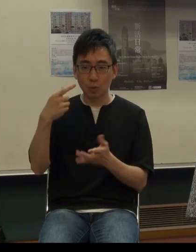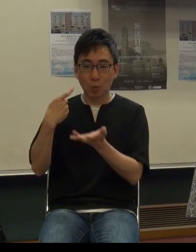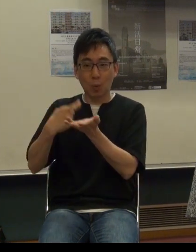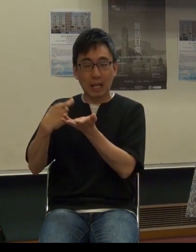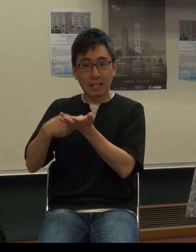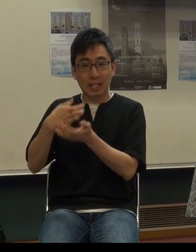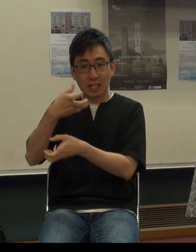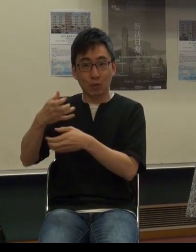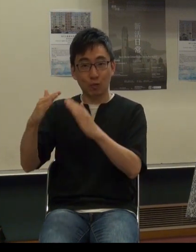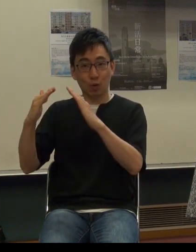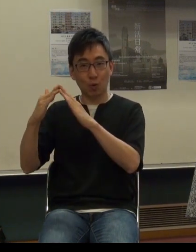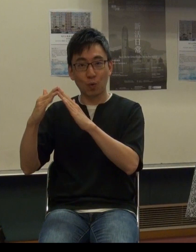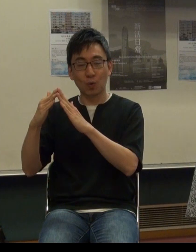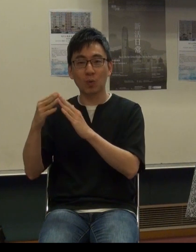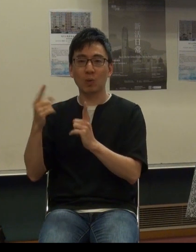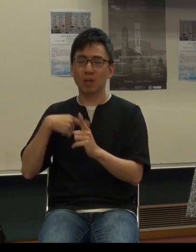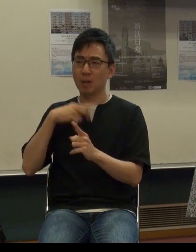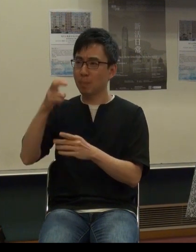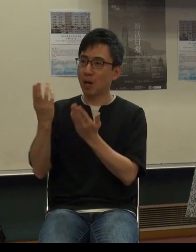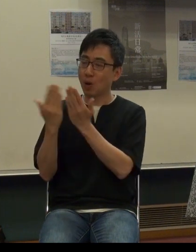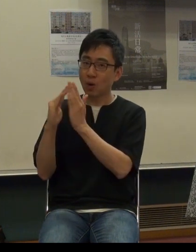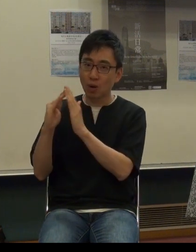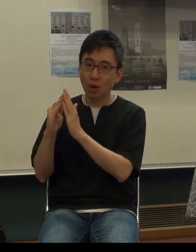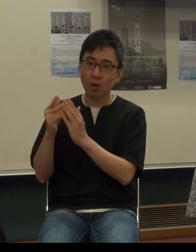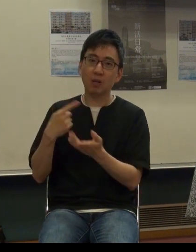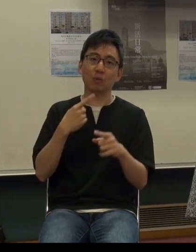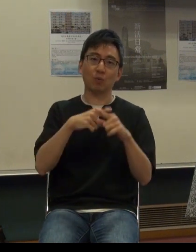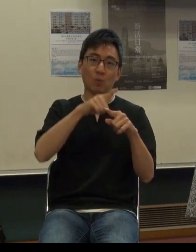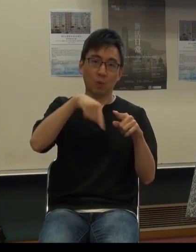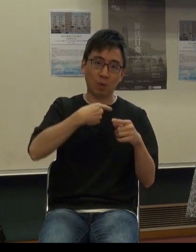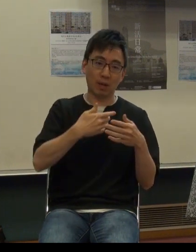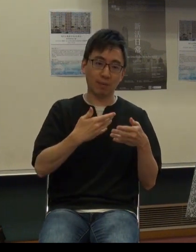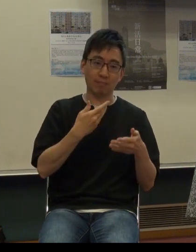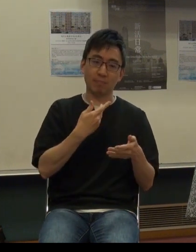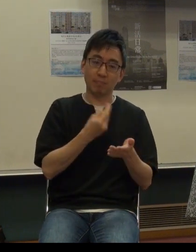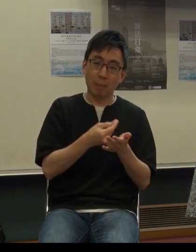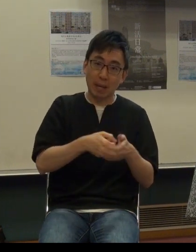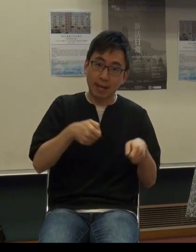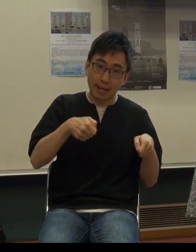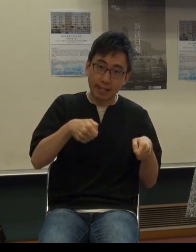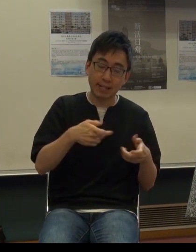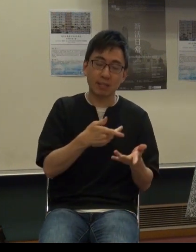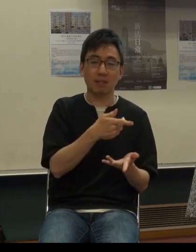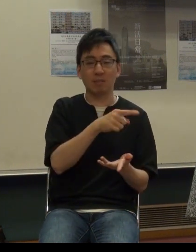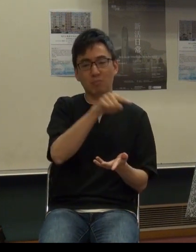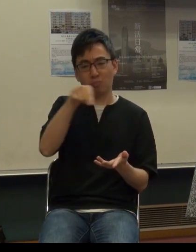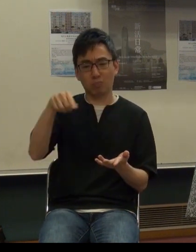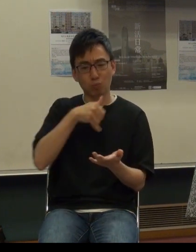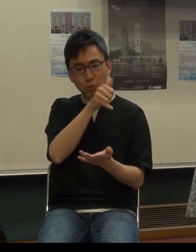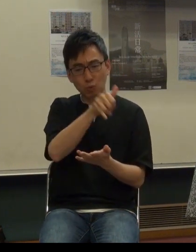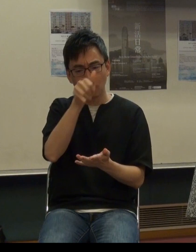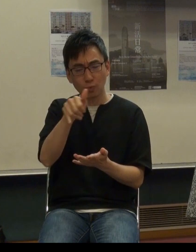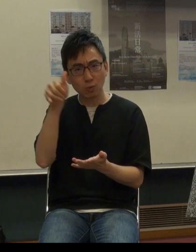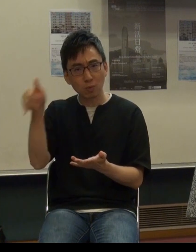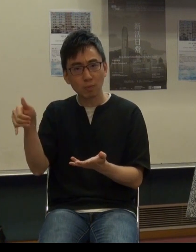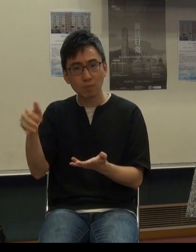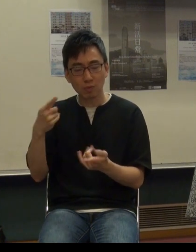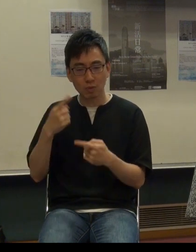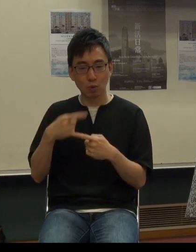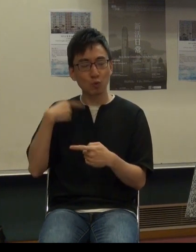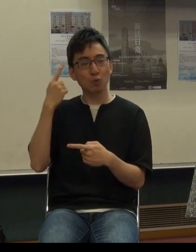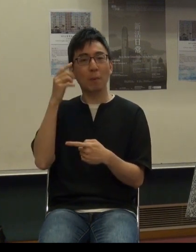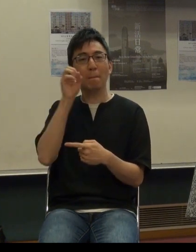消防局，或者我哋會見到啲學校啦，我哋去中環街市嘅新嘅啦，大家變咗佢 shopping centre 咁。我個問題就係、是，我哋又